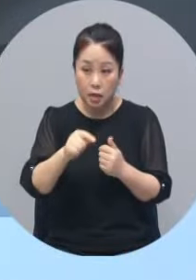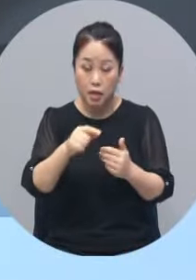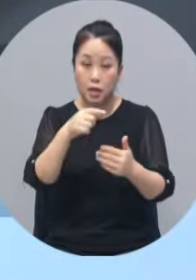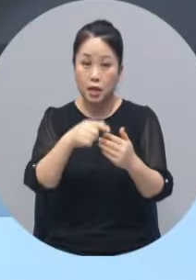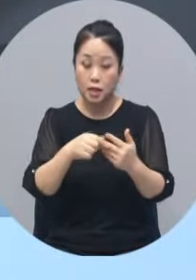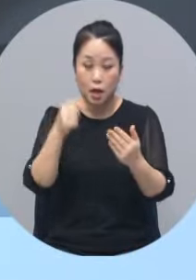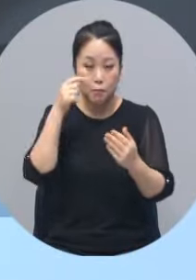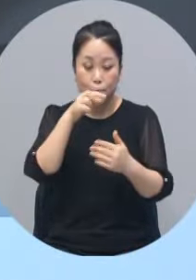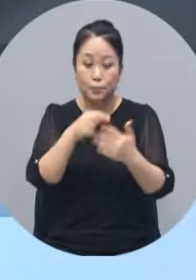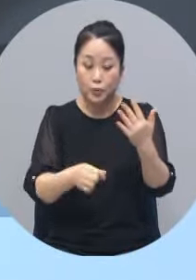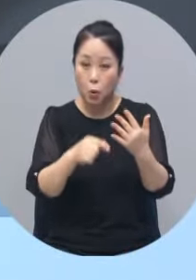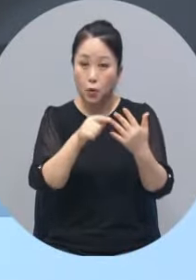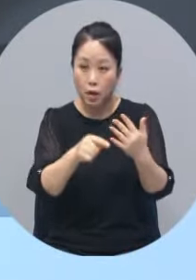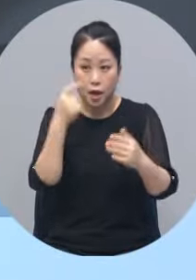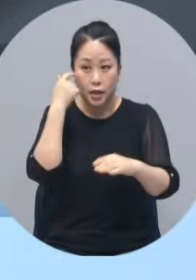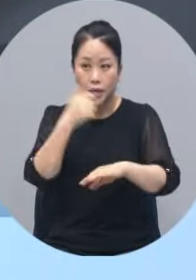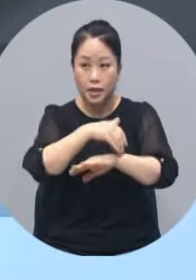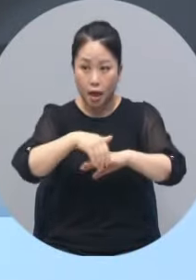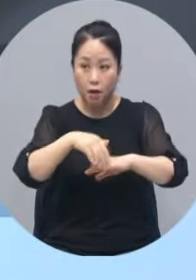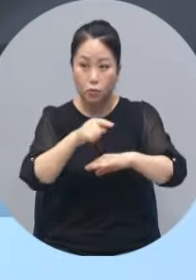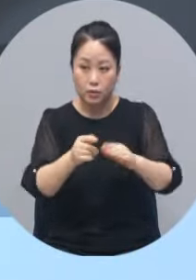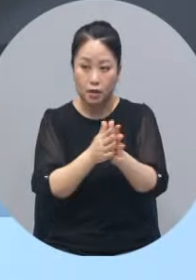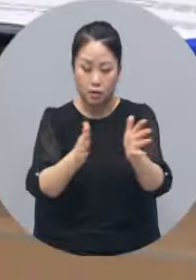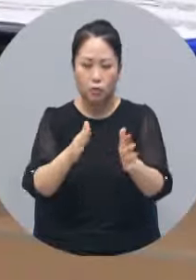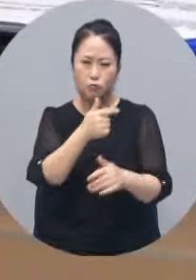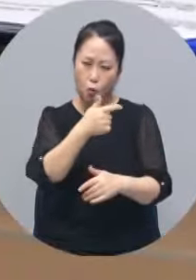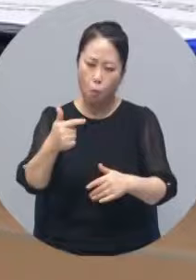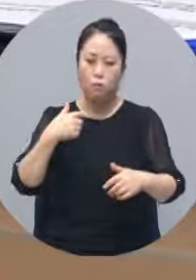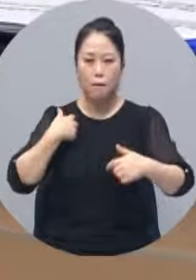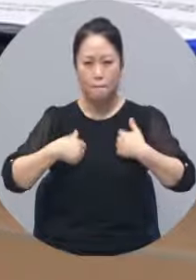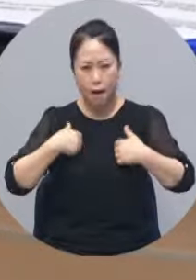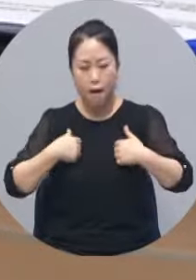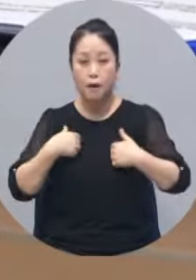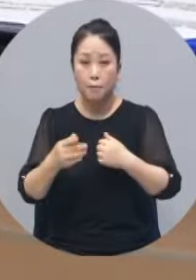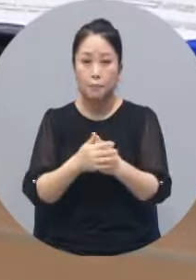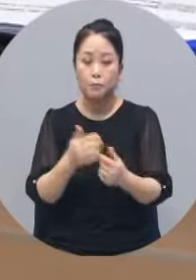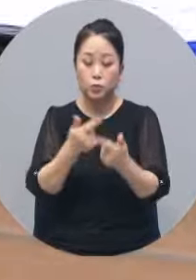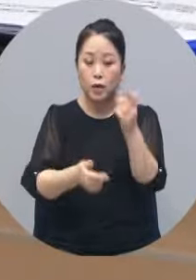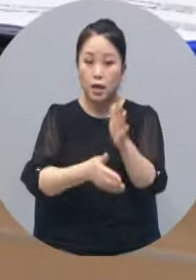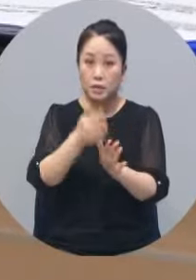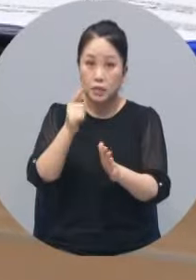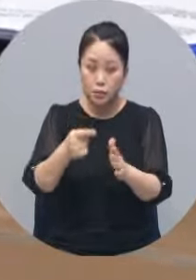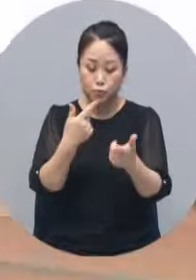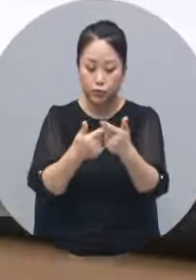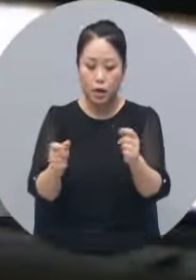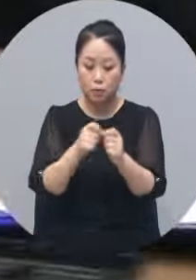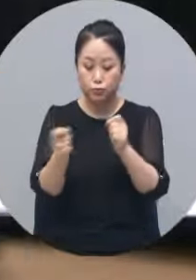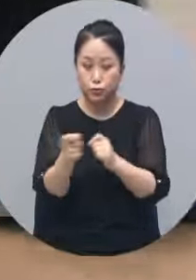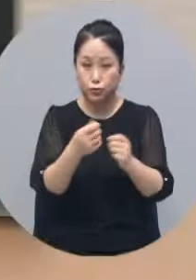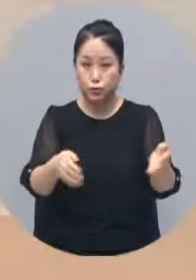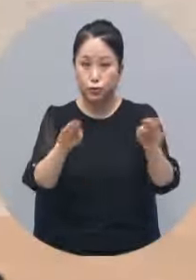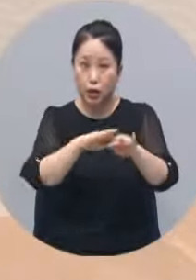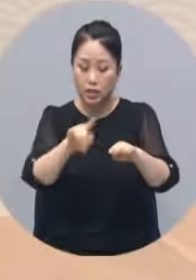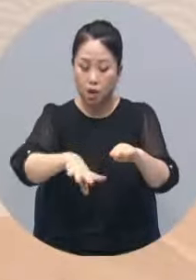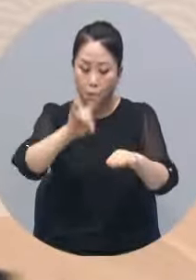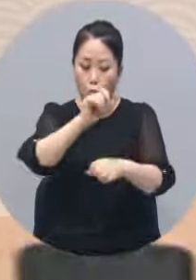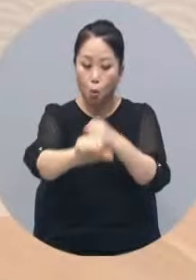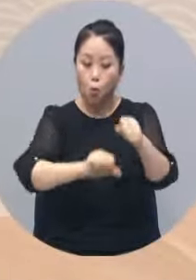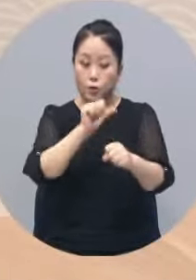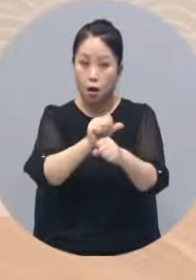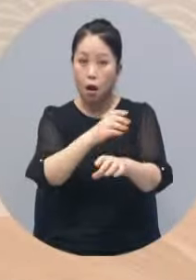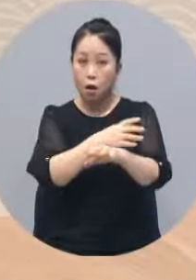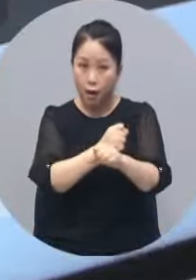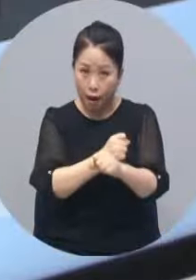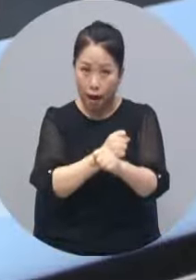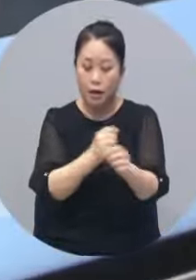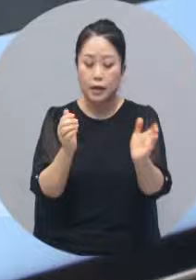how to go on this project. 부산시는 부산 분관의 경우 최초 계약 5년 이후 재계약을